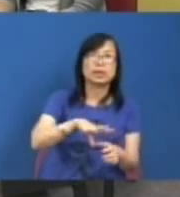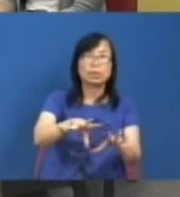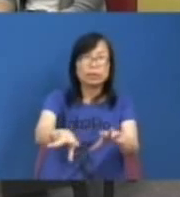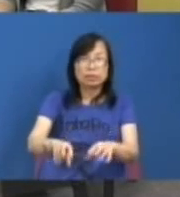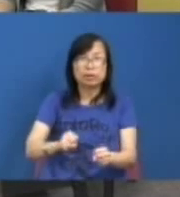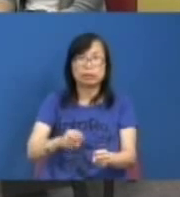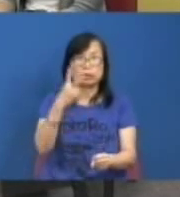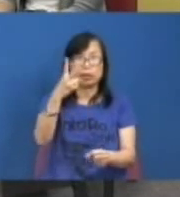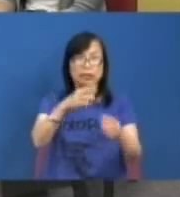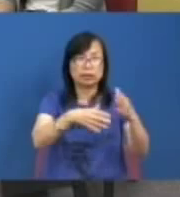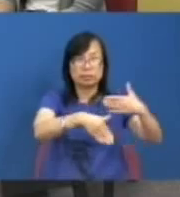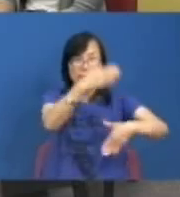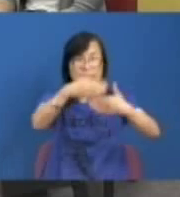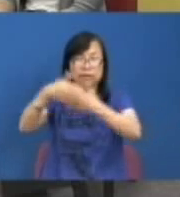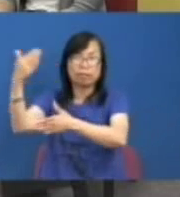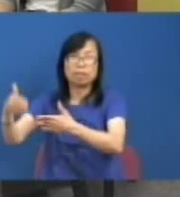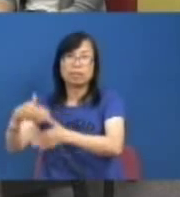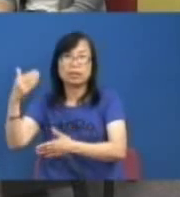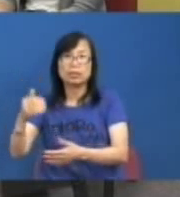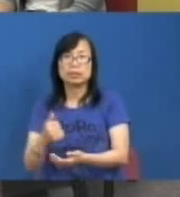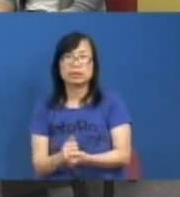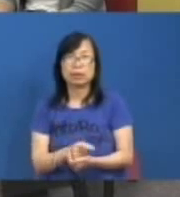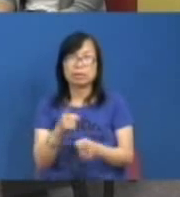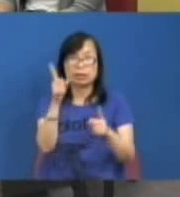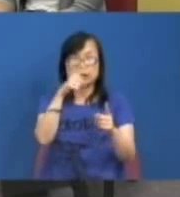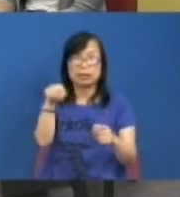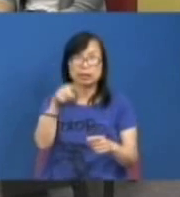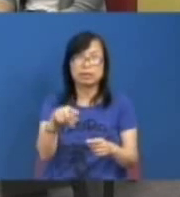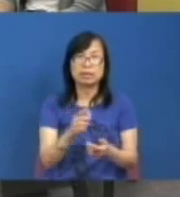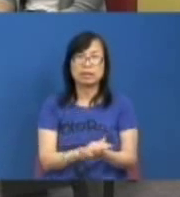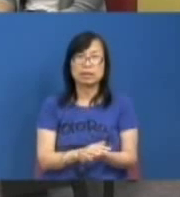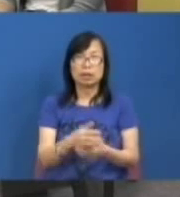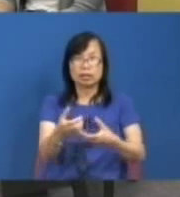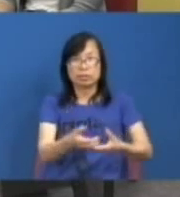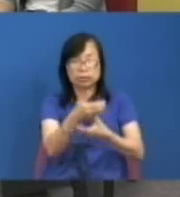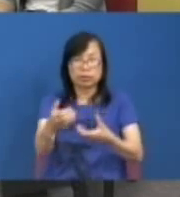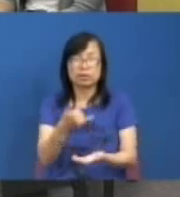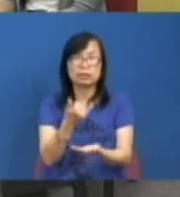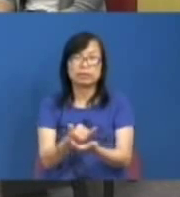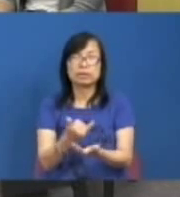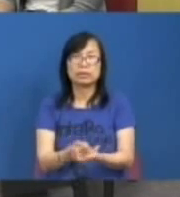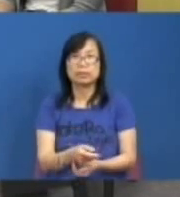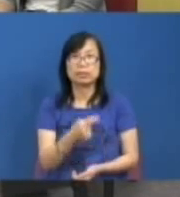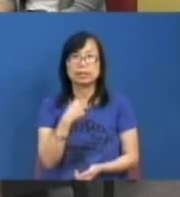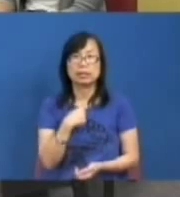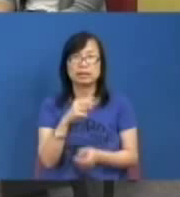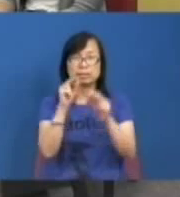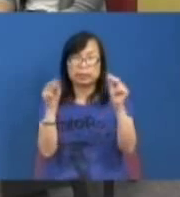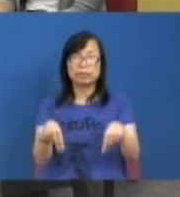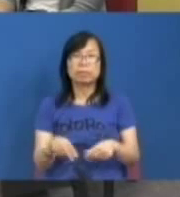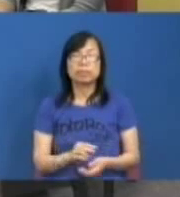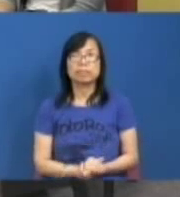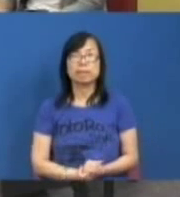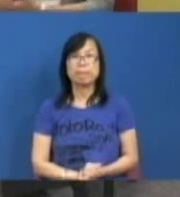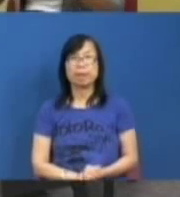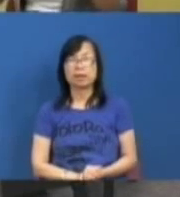等大廈一火燭就成。一千幾百個消防員一起殉職咧，就係呢個樣咯。所以救火始終是一個人力密集的行業嚟噶